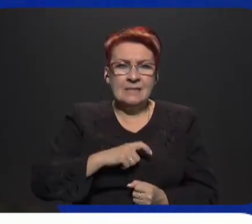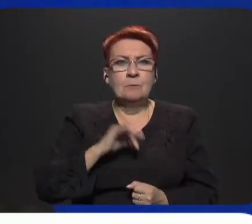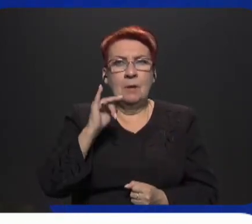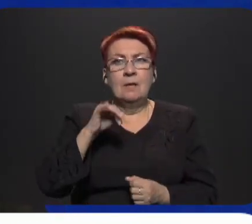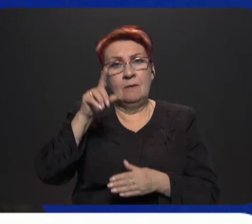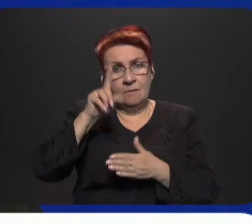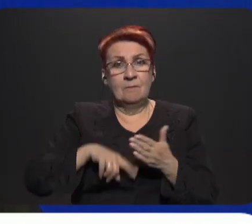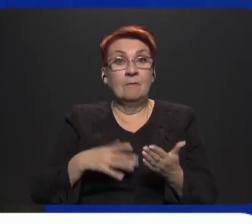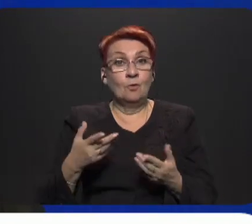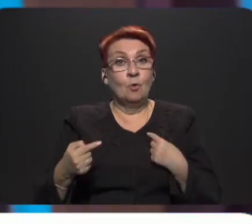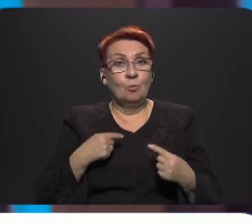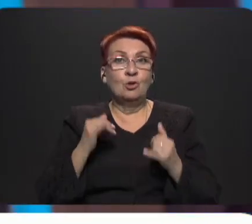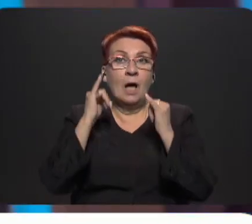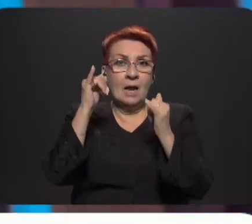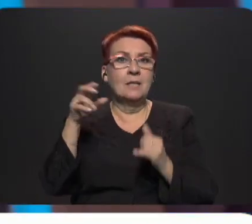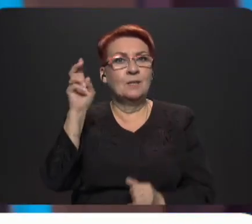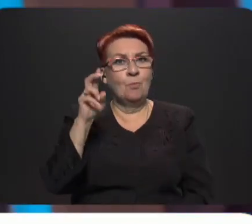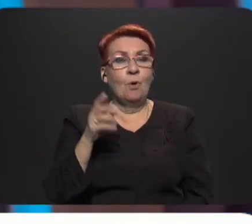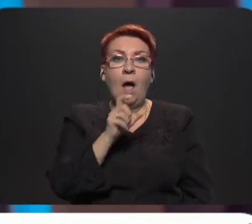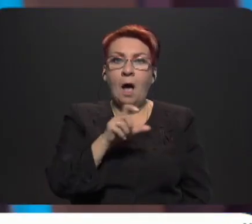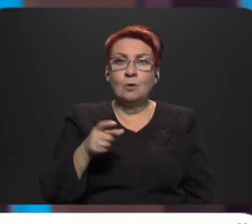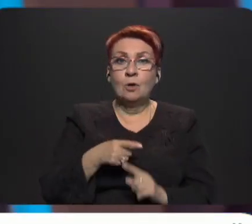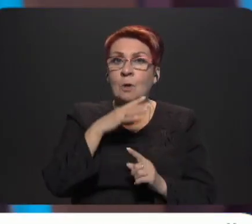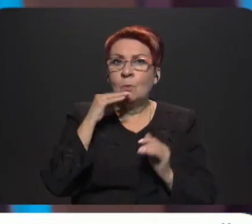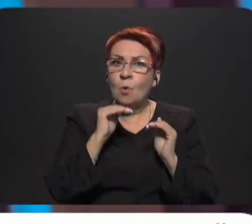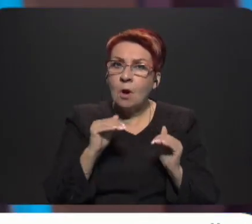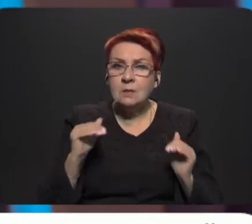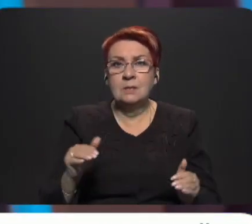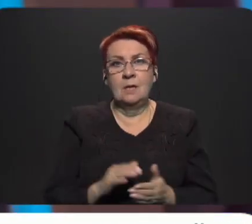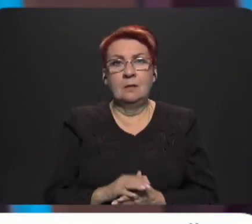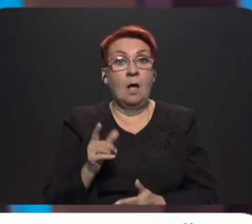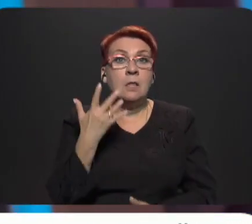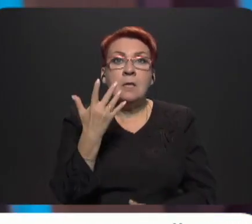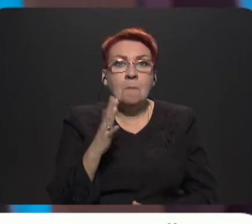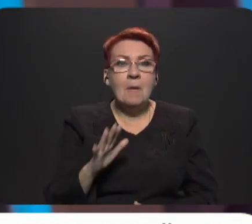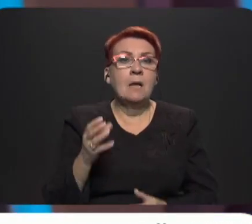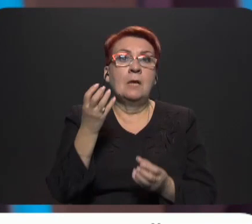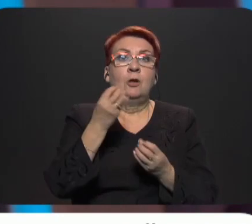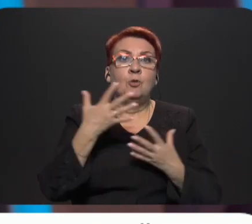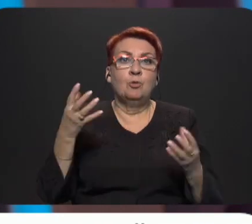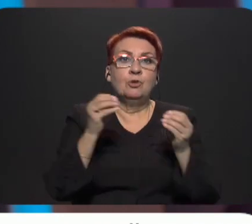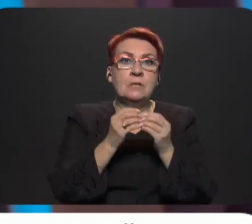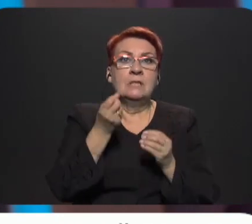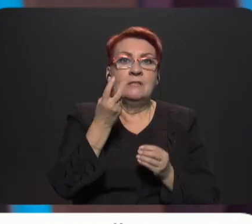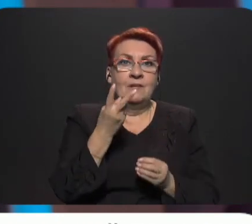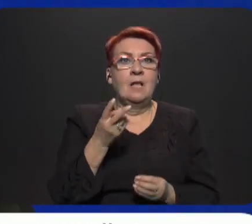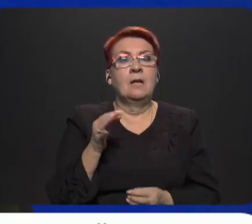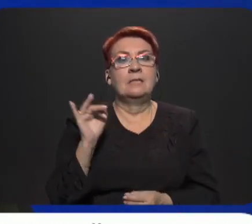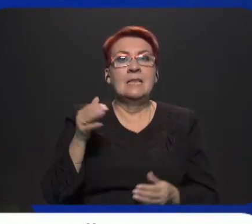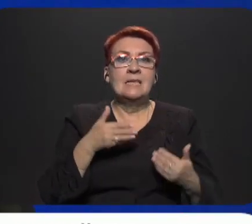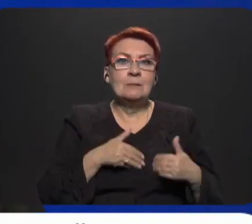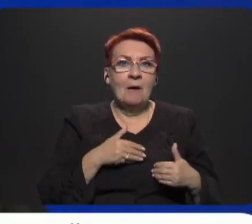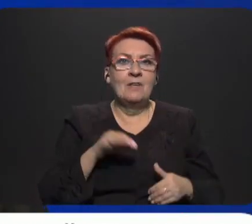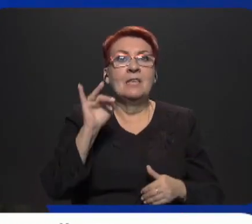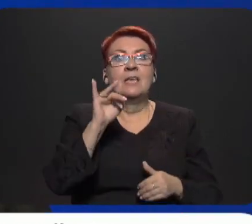действительно мученики, ради Бога. А люди, которые становятся очень многодетными, у которых не то что 5, а там 10, 12 детей. Исповедники и подвиг.